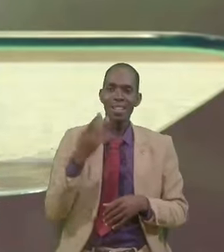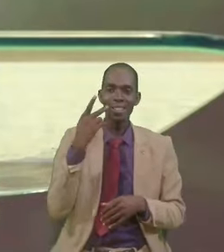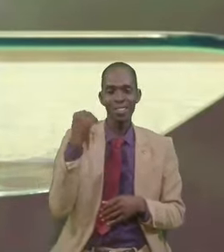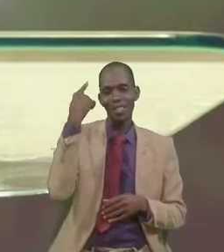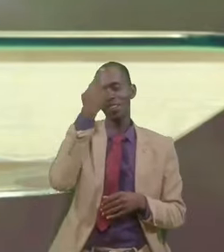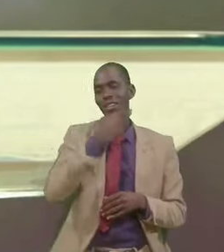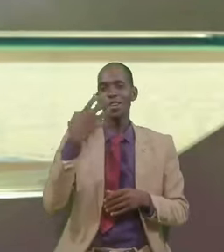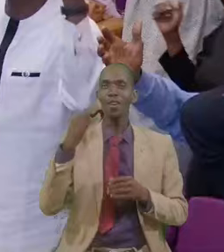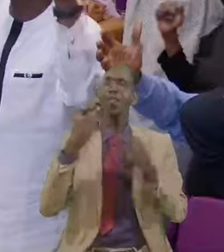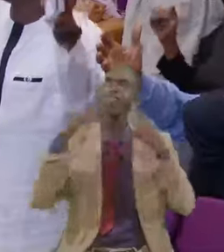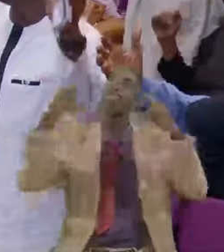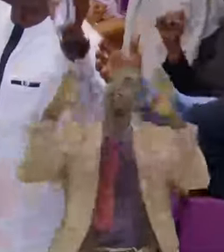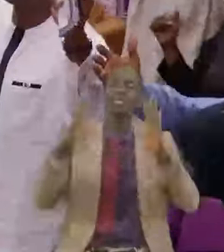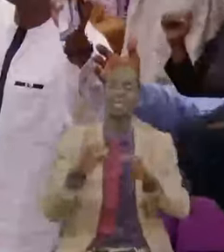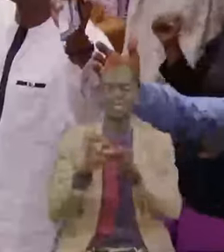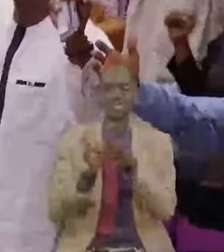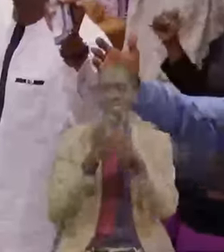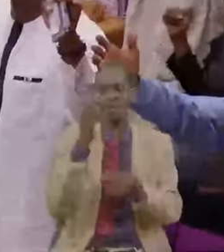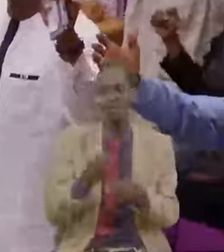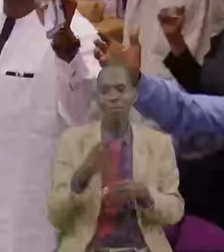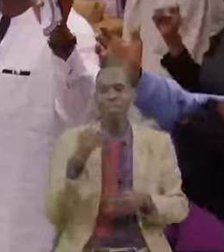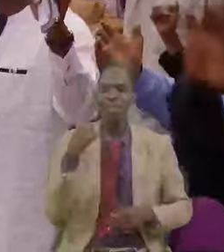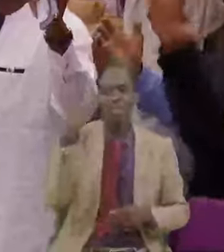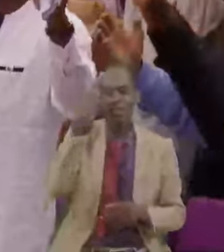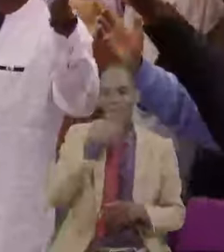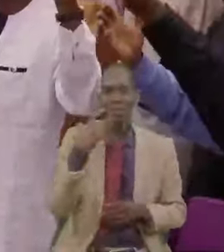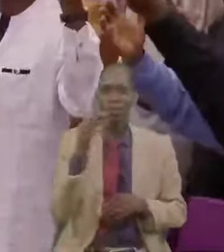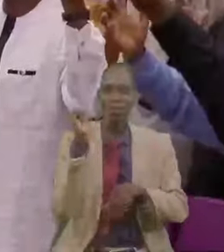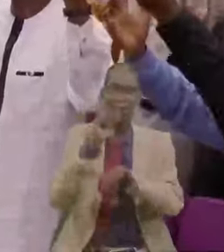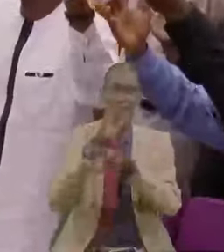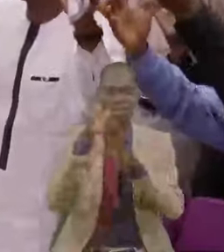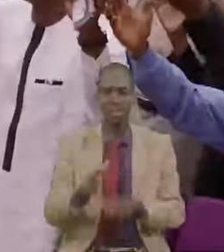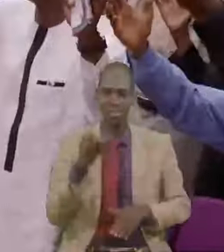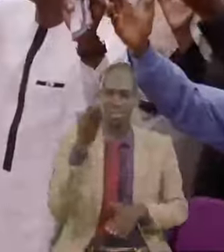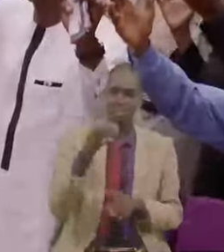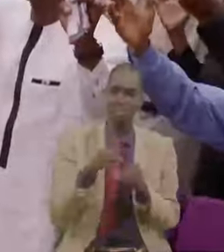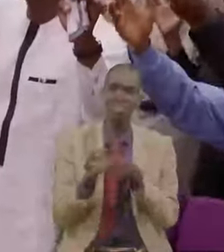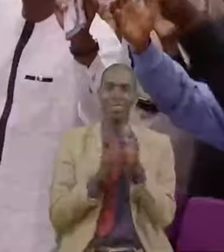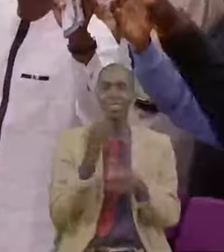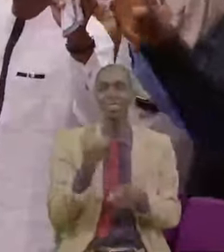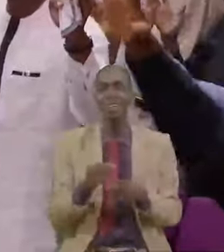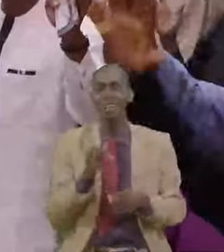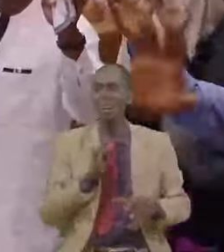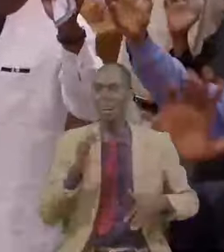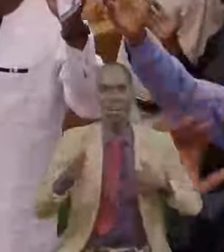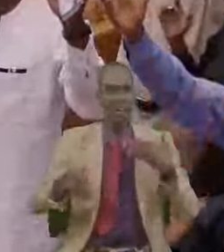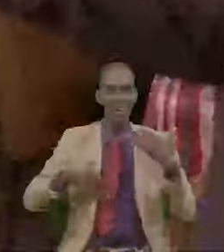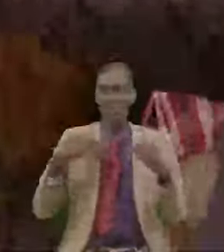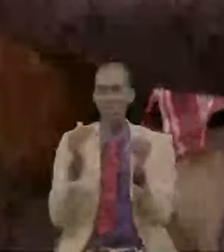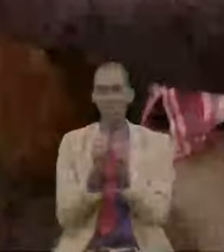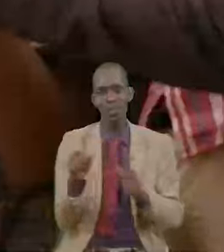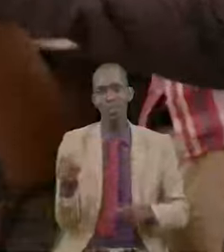voir le visage d'un réalisateur là-bas. La voix d'un vainqueur là-bas. Je me réjouis avec vous.